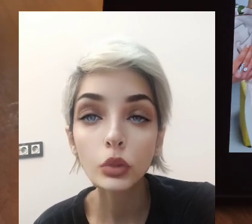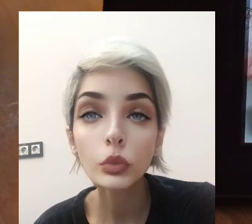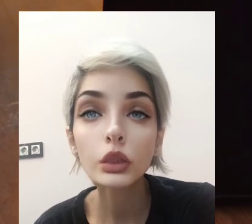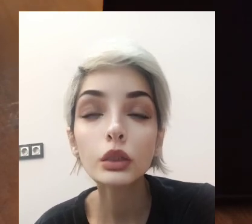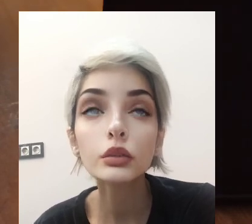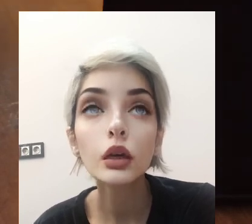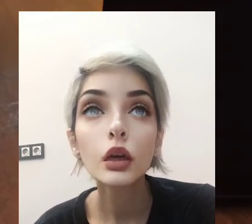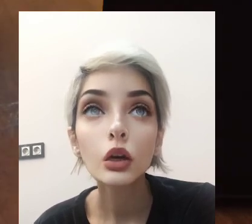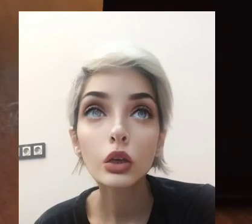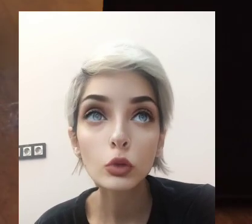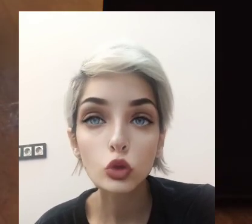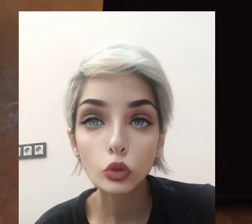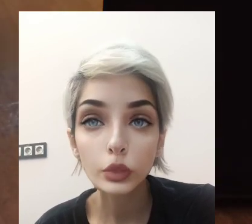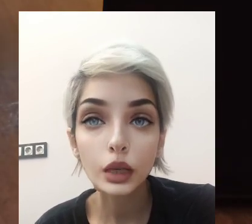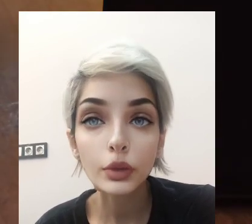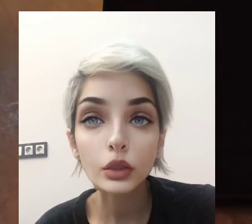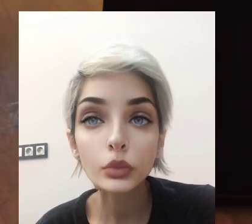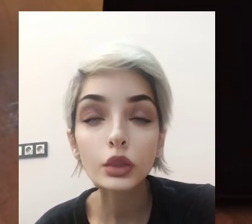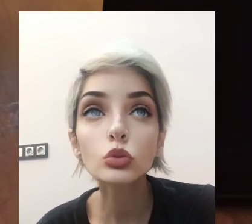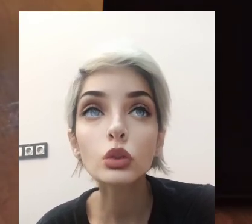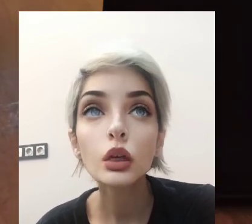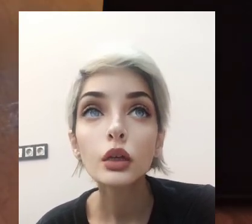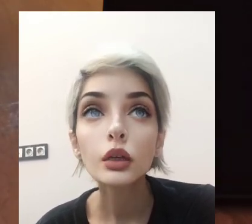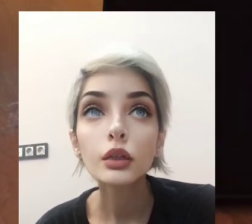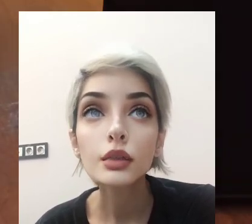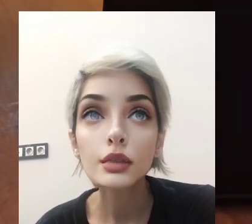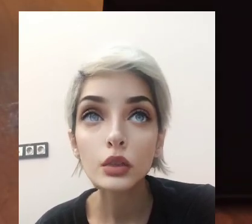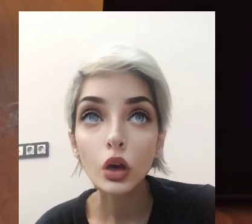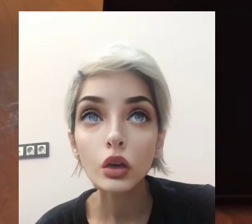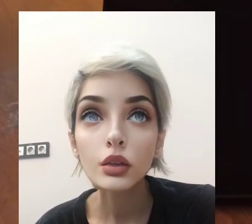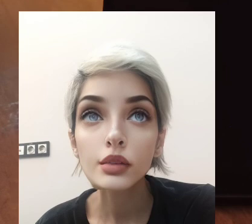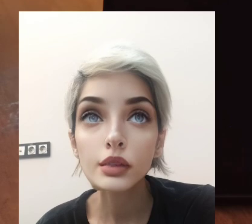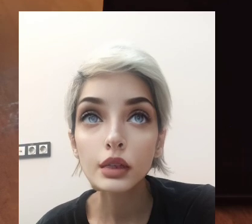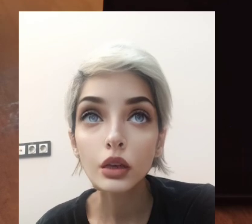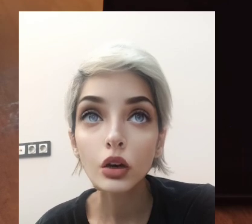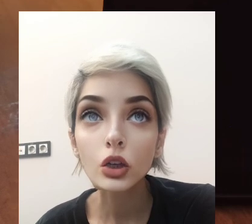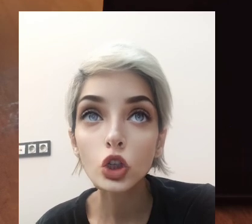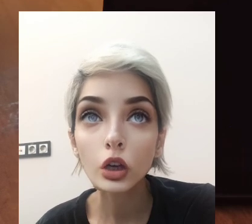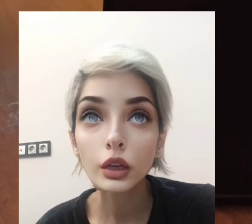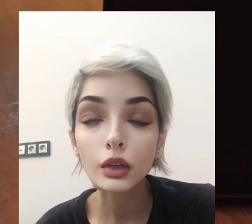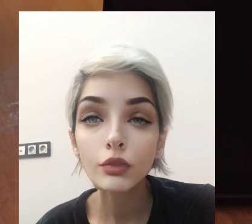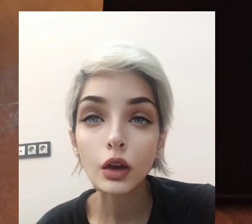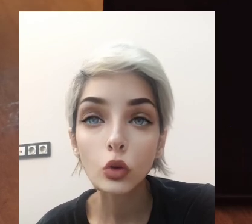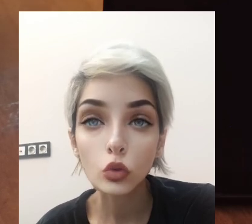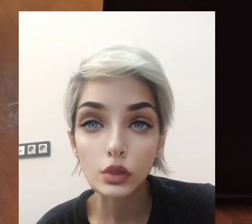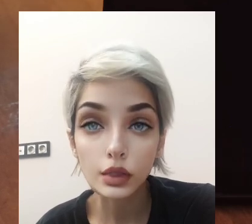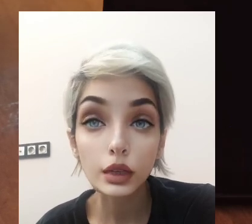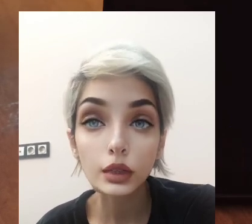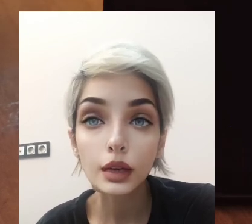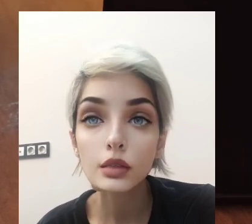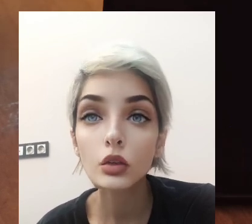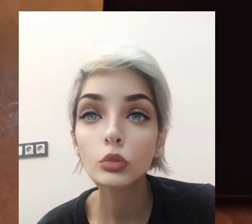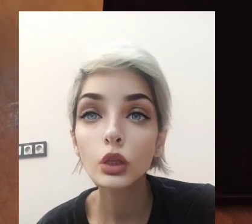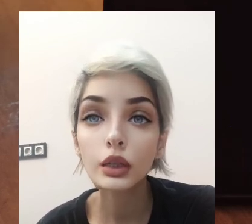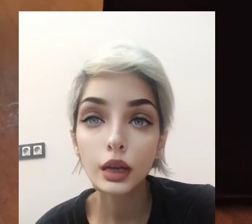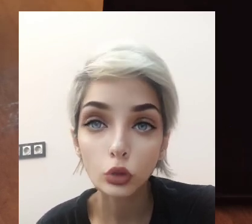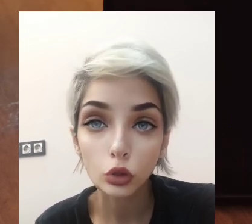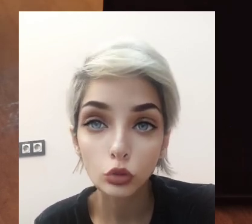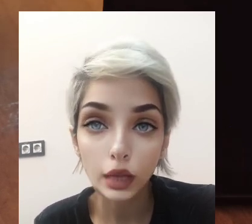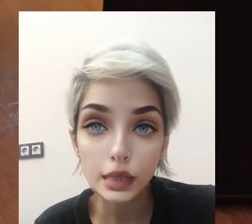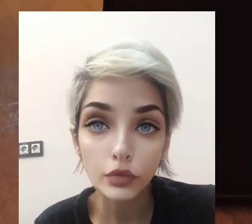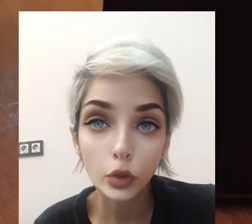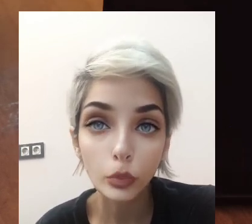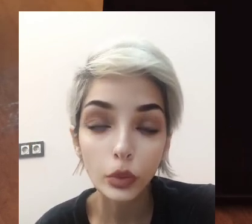خیلی میبینید، حالا اسمشون رو میگم الان بهتون، سیمای، سیلا، جانر و اوزگه، کسایی بودن که همونطور